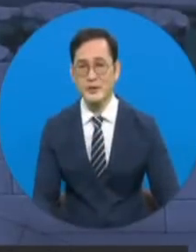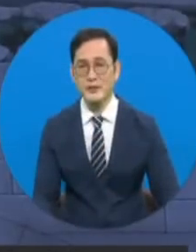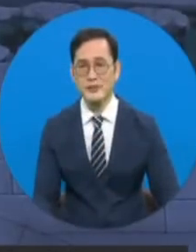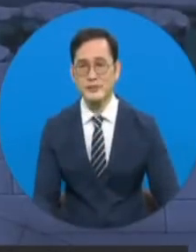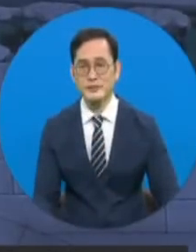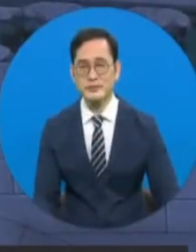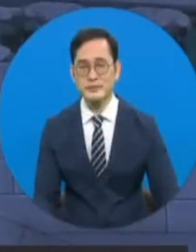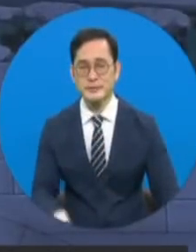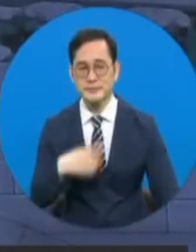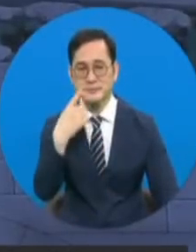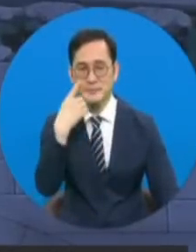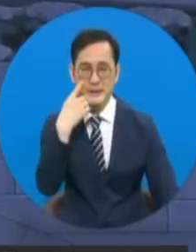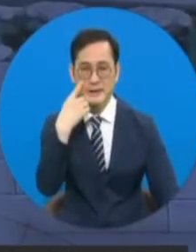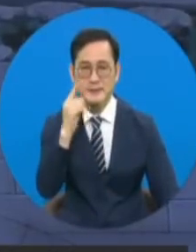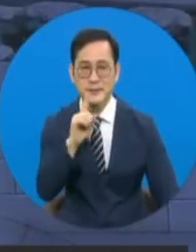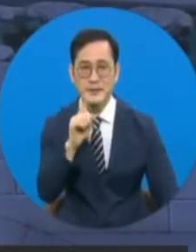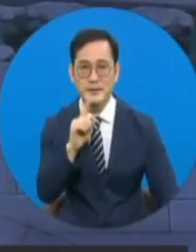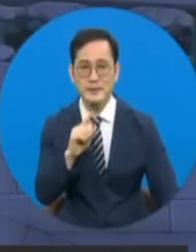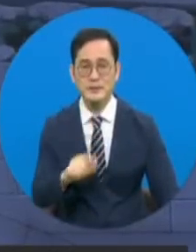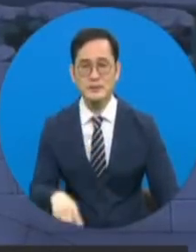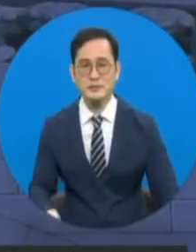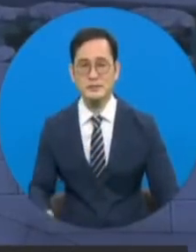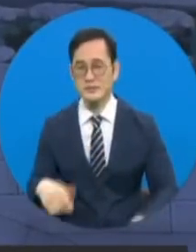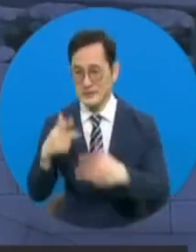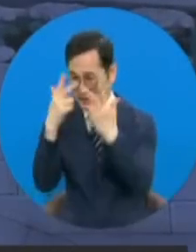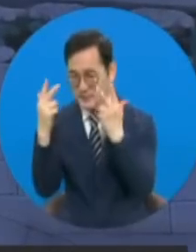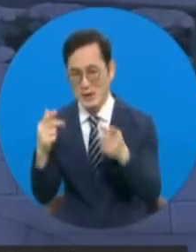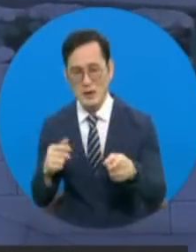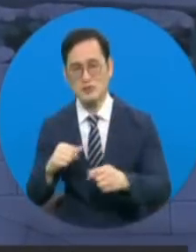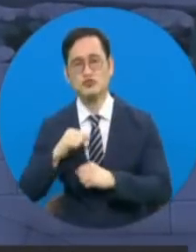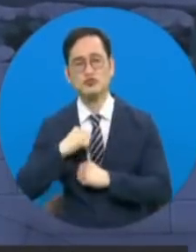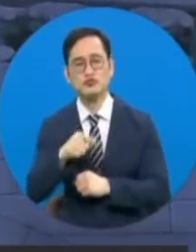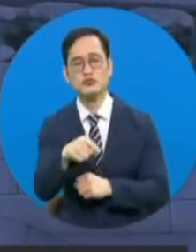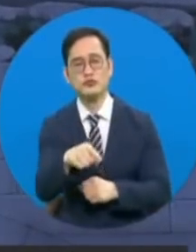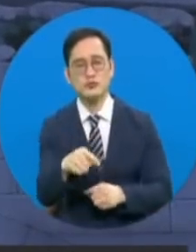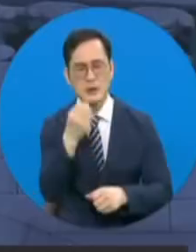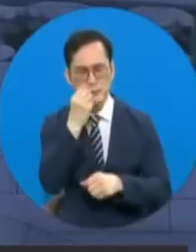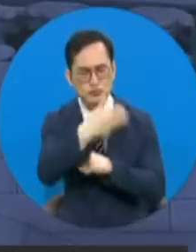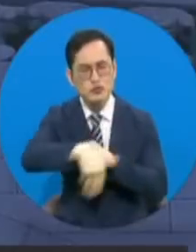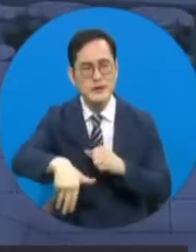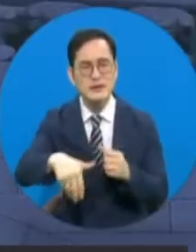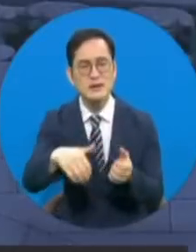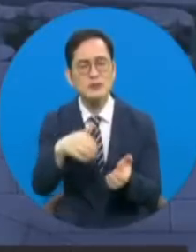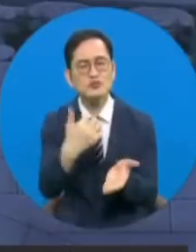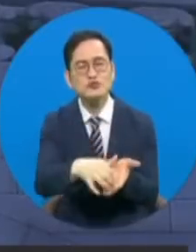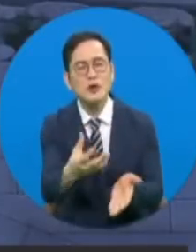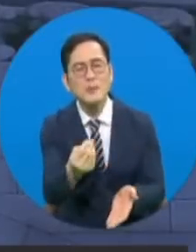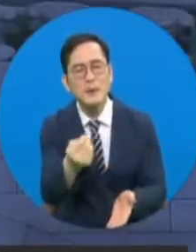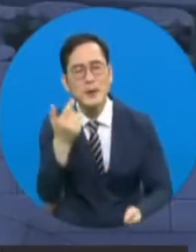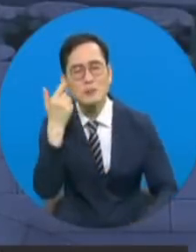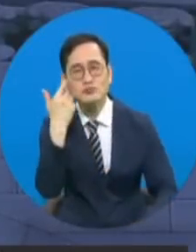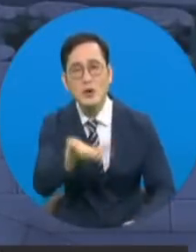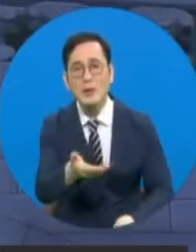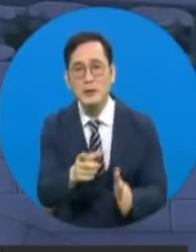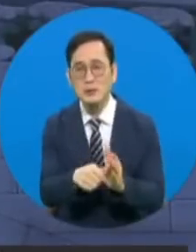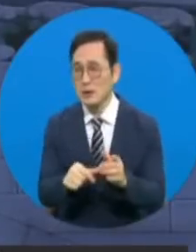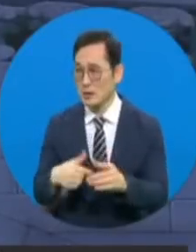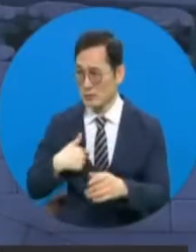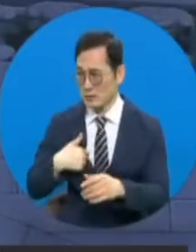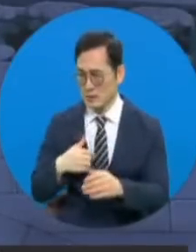논란입니다이 대표가 군의 탄약 비축약을 물었는데 신차관이 정확하게 공개할 수